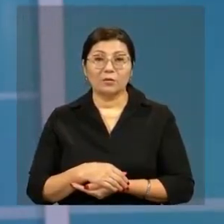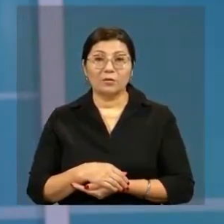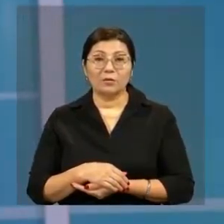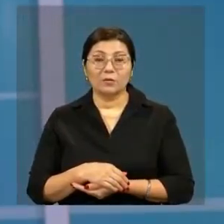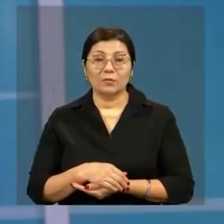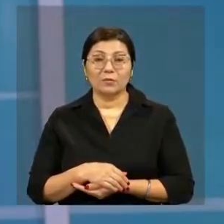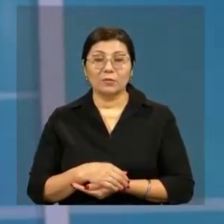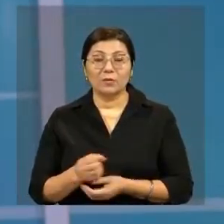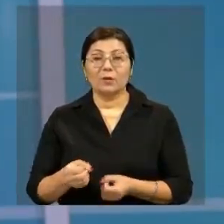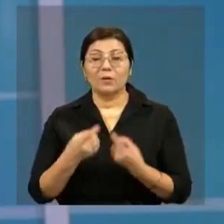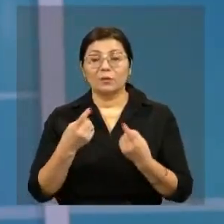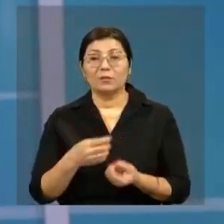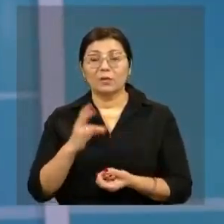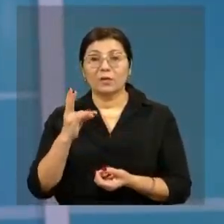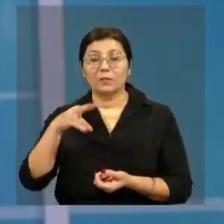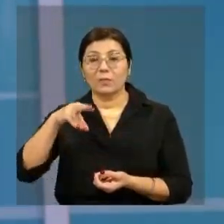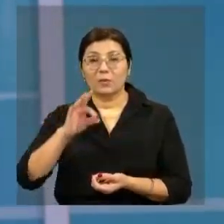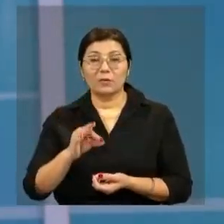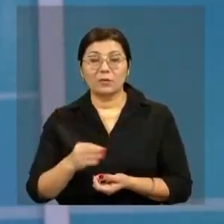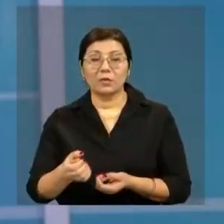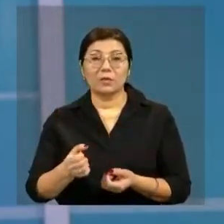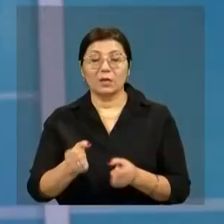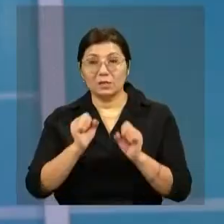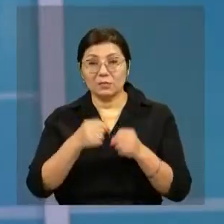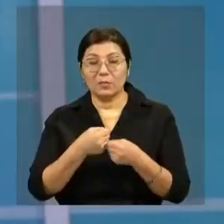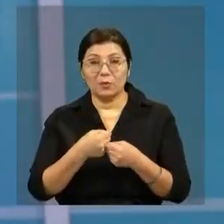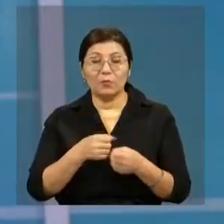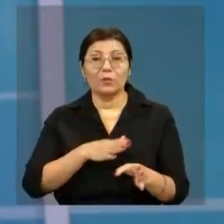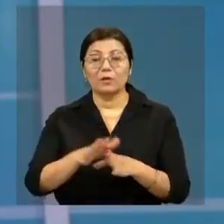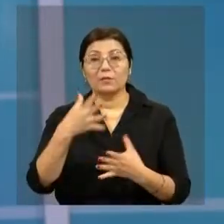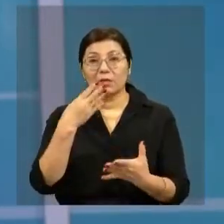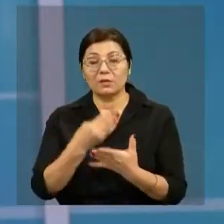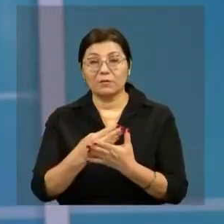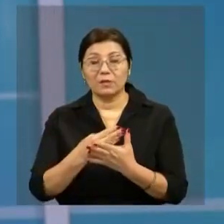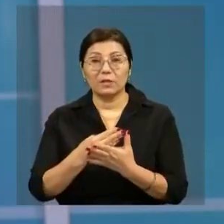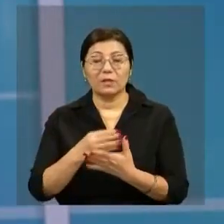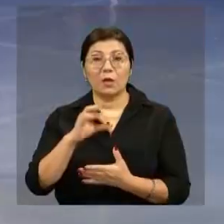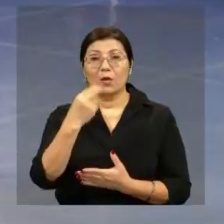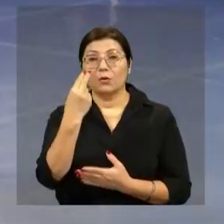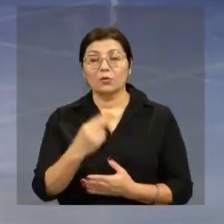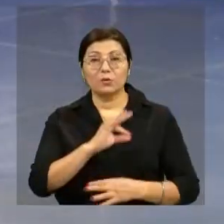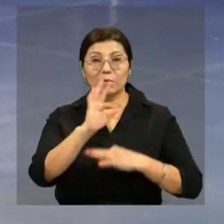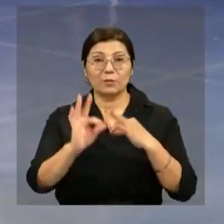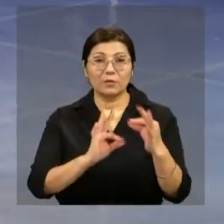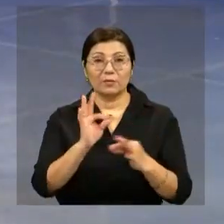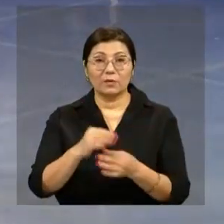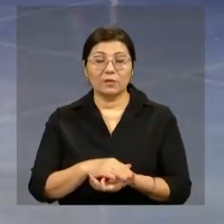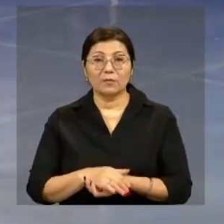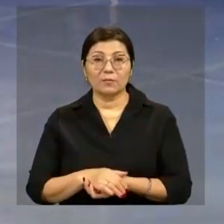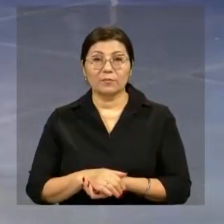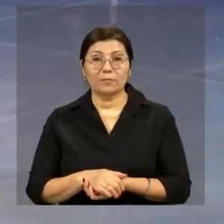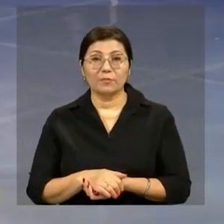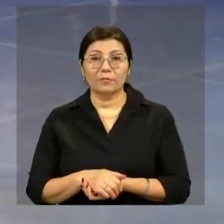Я создам свой НПО, тогда я только смогу свои социальные проекты реализовать. Медиапроекты могу тоже. Наверняка уже в голове какие-то